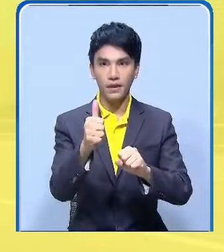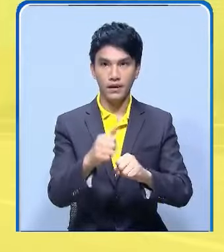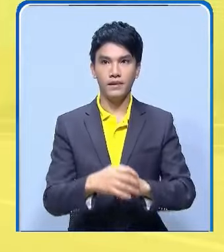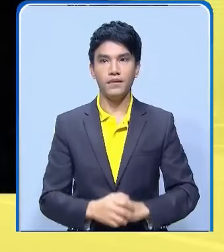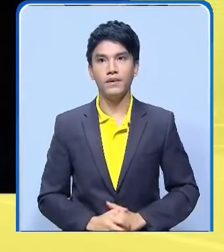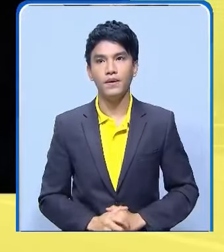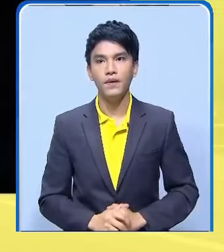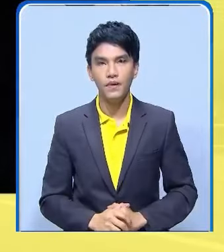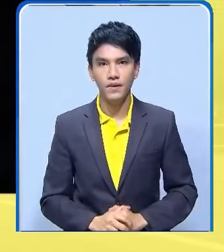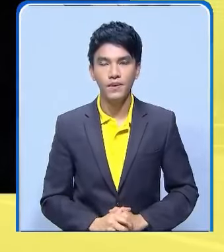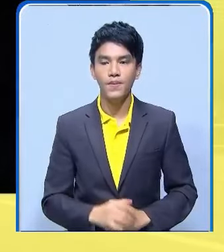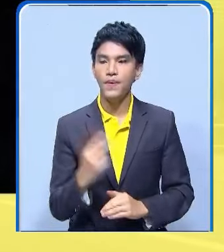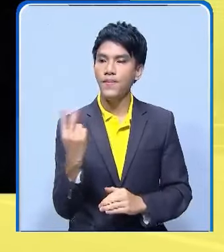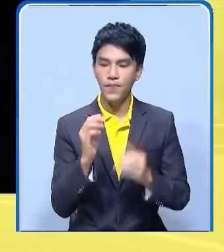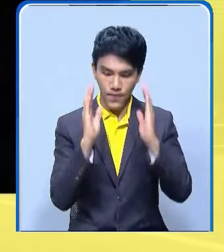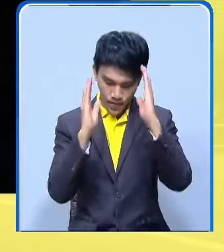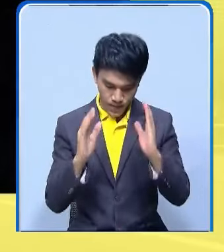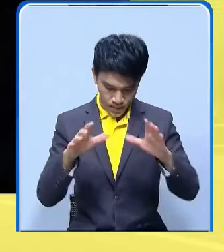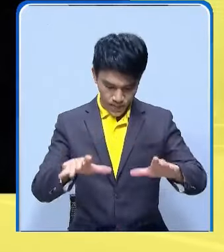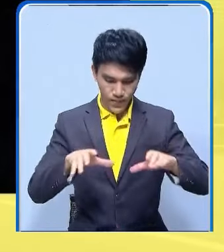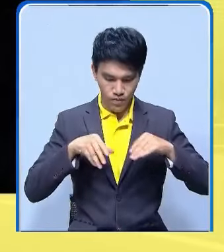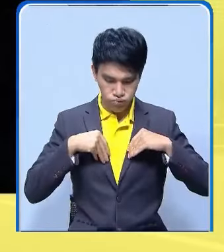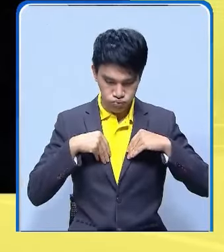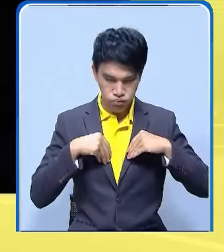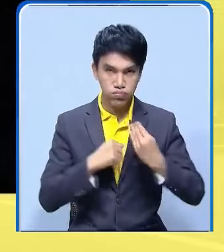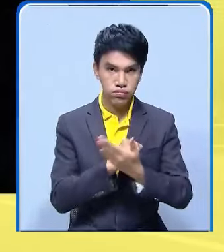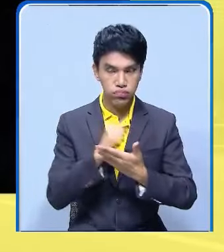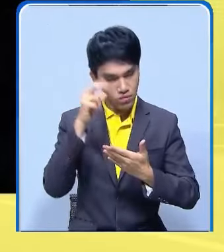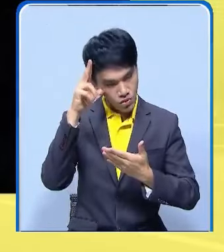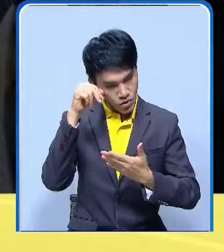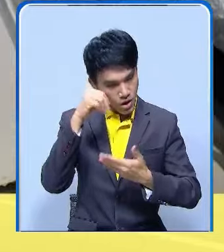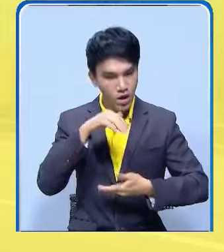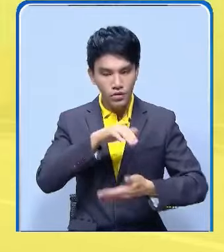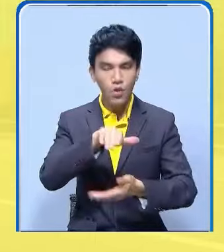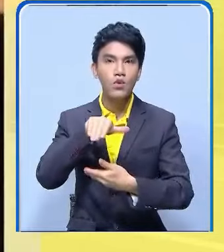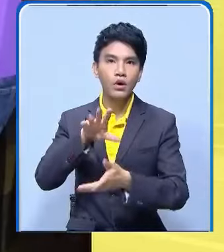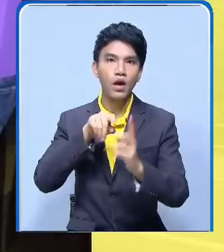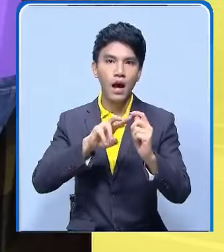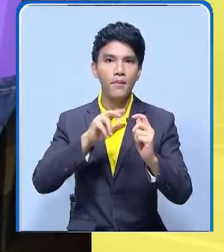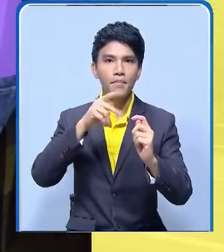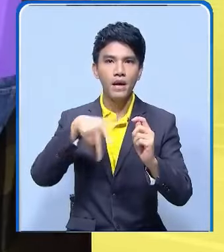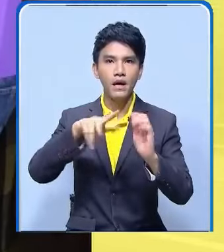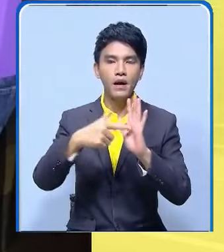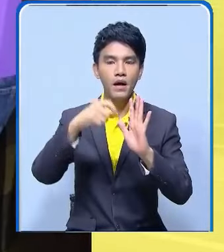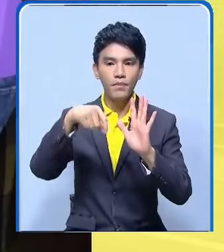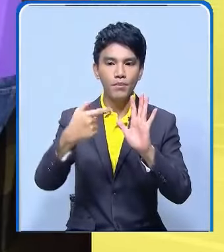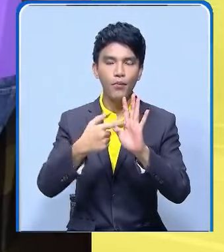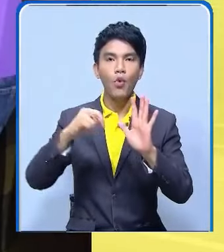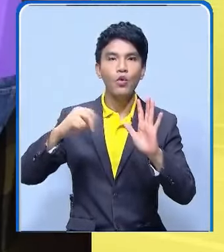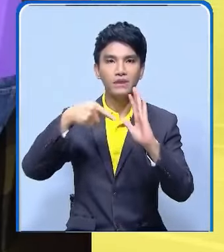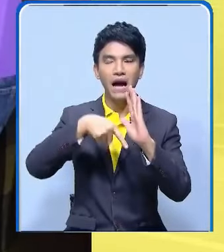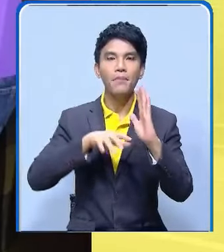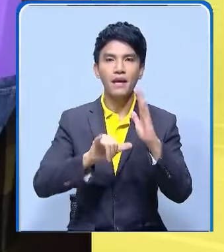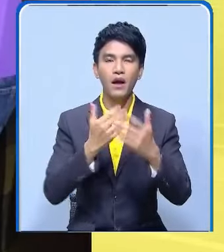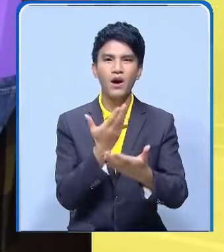ด้วยผู้ต้องหา 2คนครับเขาก็รับว่านำยาบ้าไปส่งในพื้นที่อำเภอภูซางจังหวัดพะเยาแลก